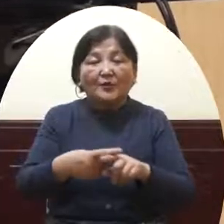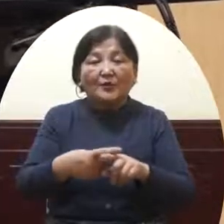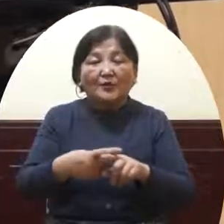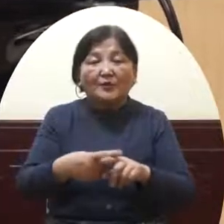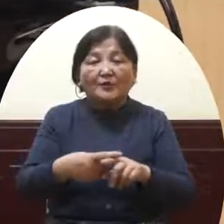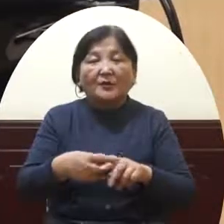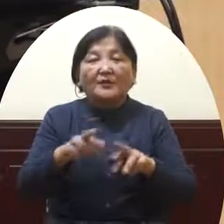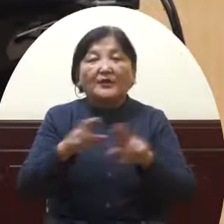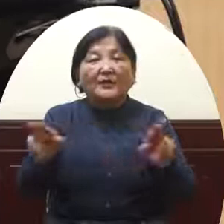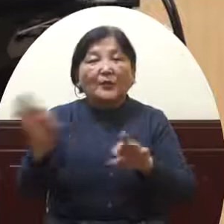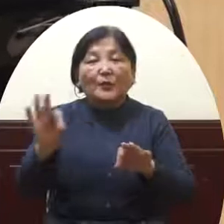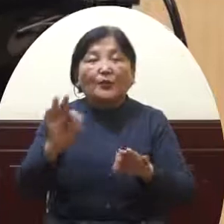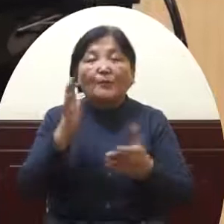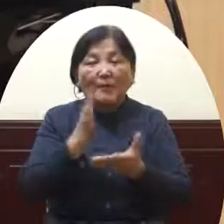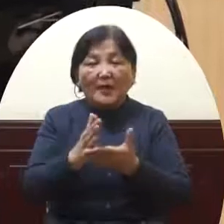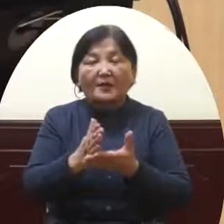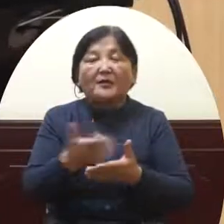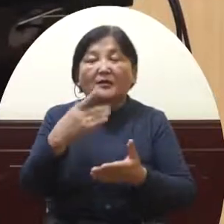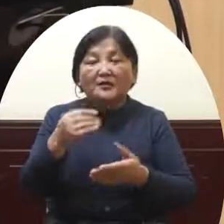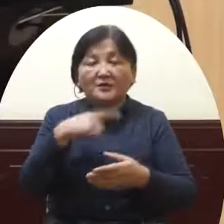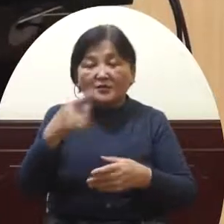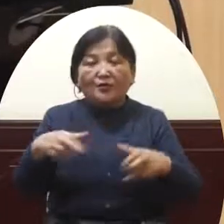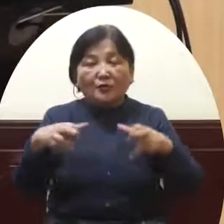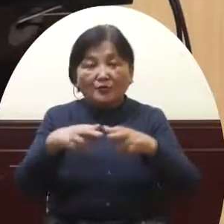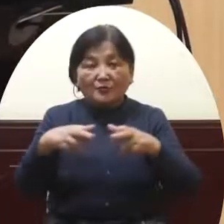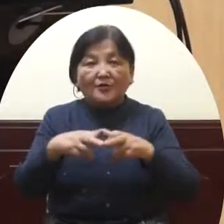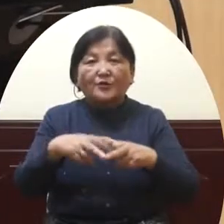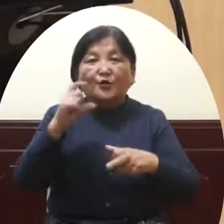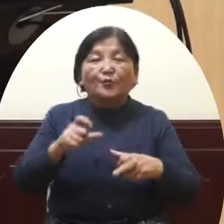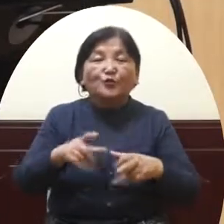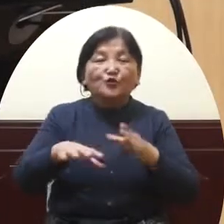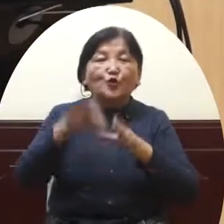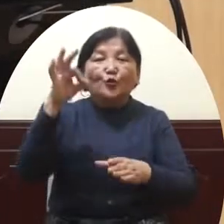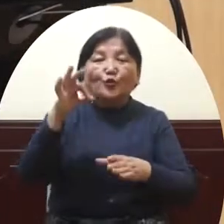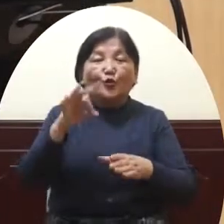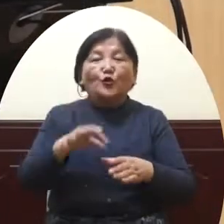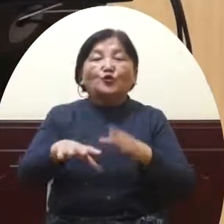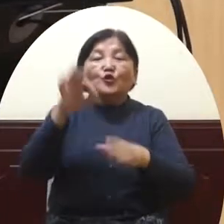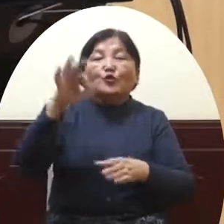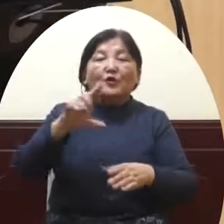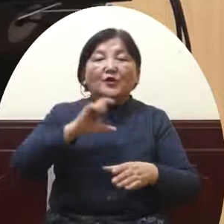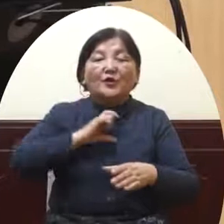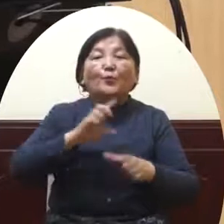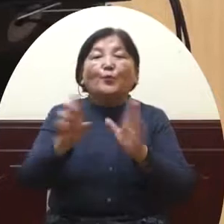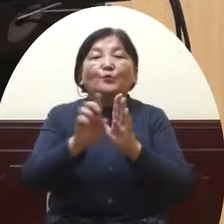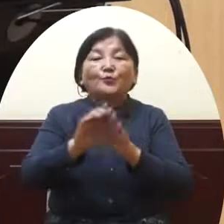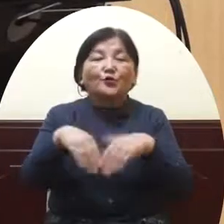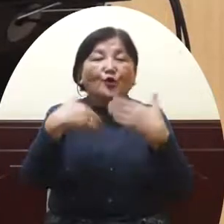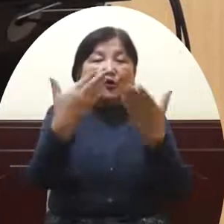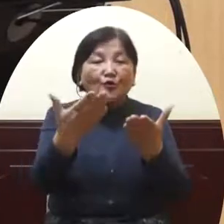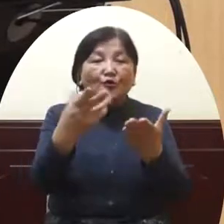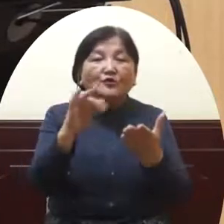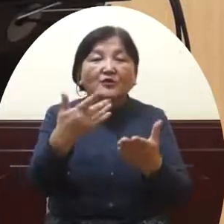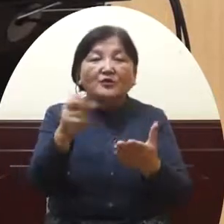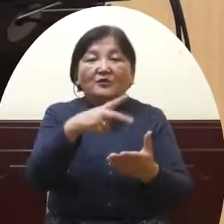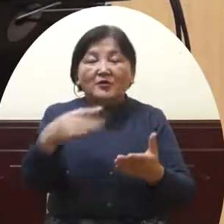ялгуурлах байдлыг нэмэгдүүл ялгуурлахгүй байх. Хөгжлийн бэрхшээлтэй иргэдэд сонгуулийн сонгох эрхийг нь боломжийг нь олгох чиглэлээр энэ төр бол